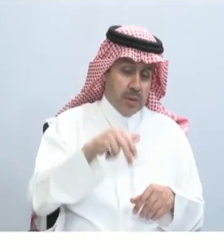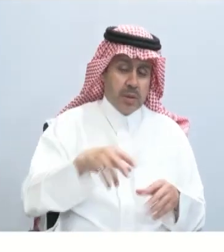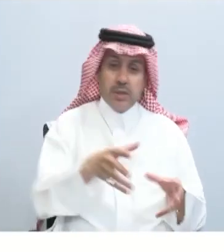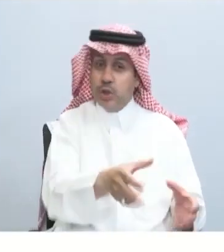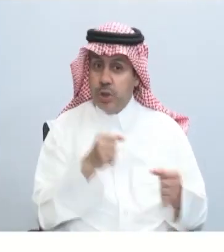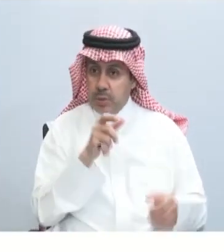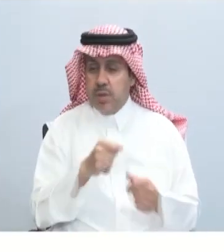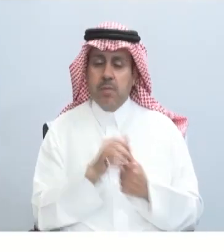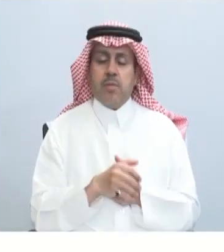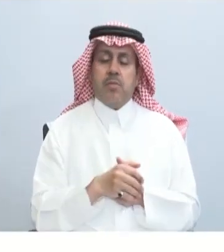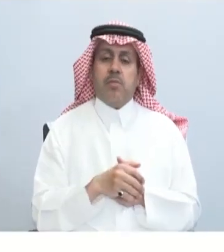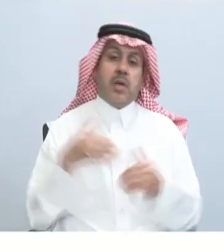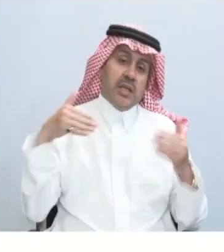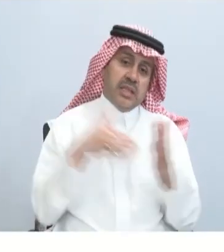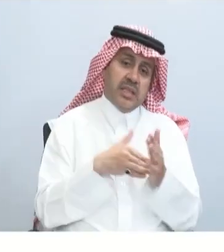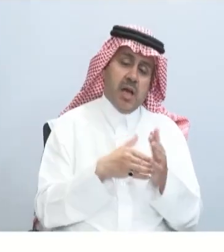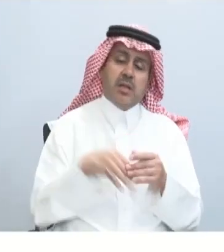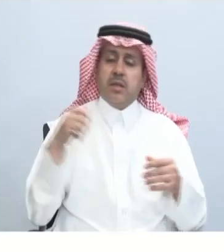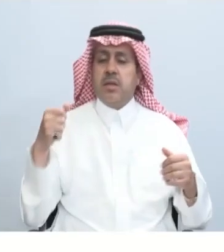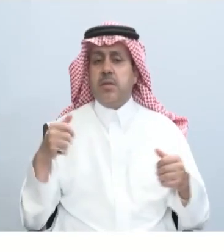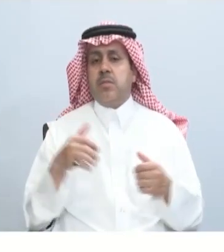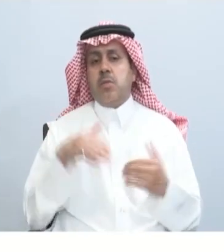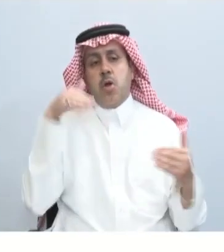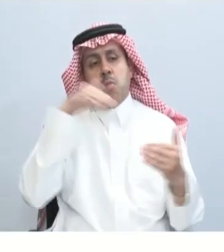منهم بان المعركه قد انته